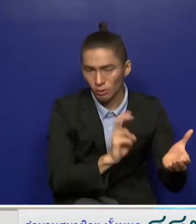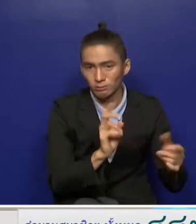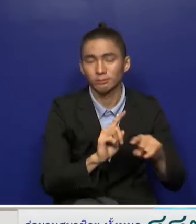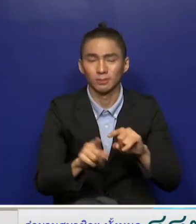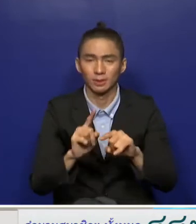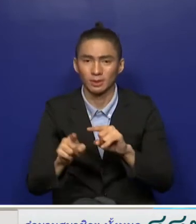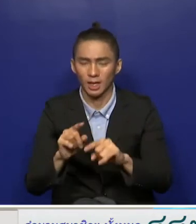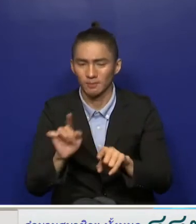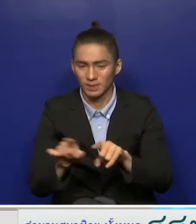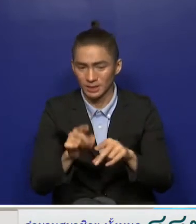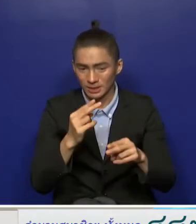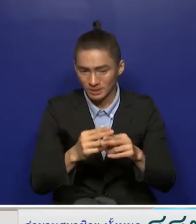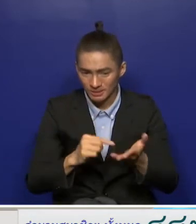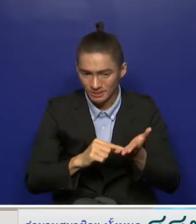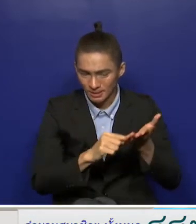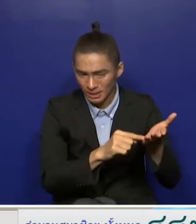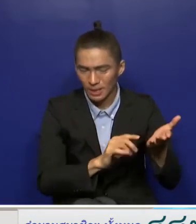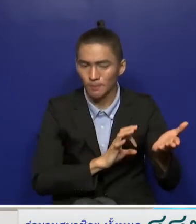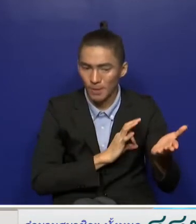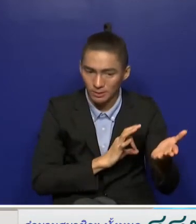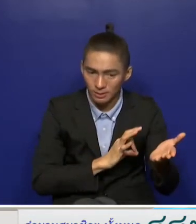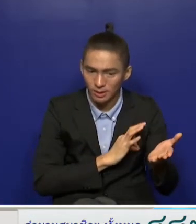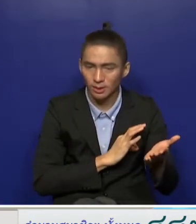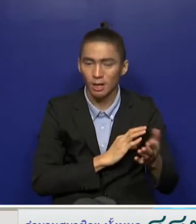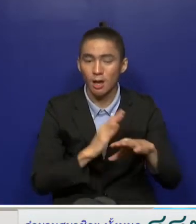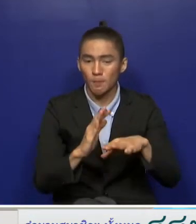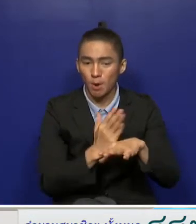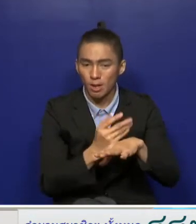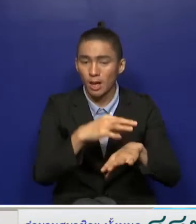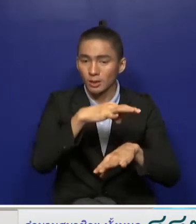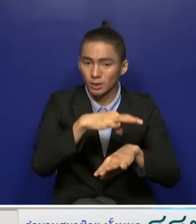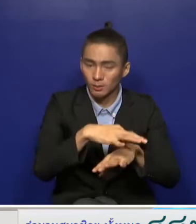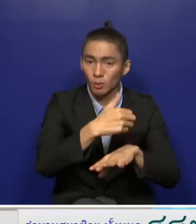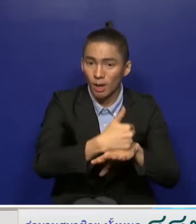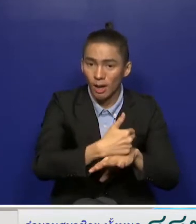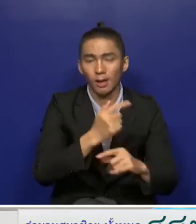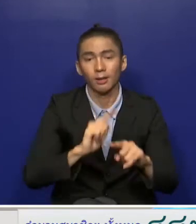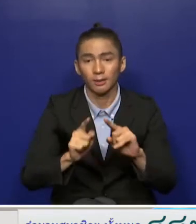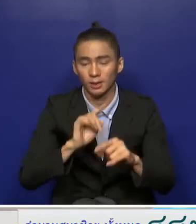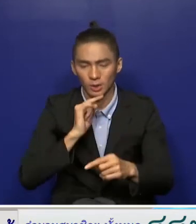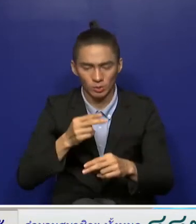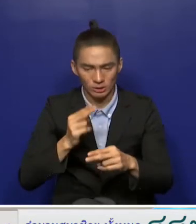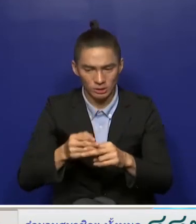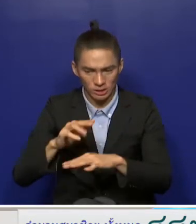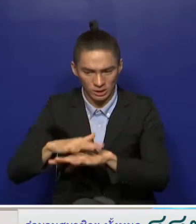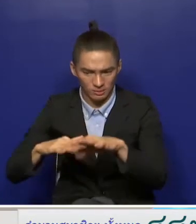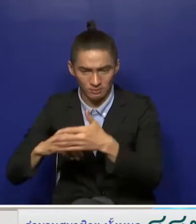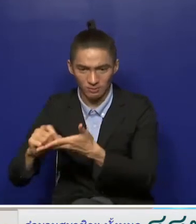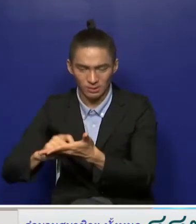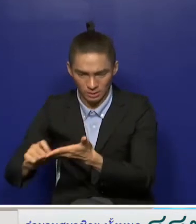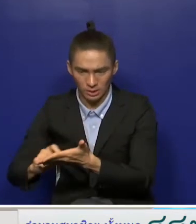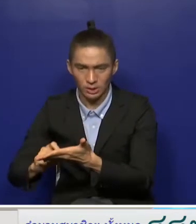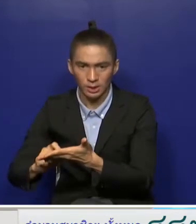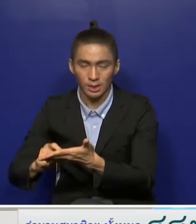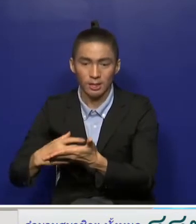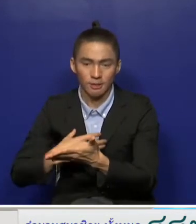ื่อปดหถอดถอนสมาชิหอผู้บริหารเพะฉั้การปลอมรมอชื่อนย spinnerองจะตองให้หมายความ